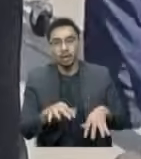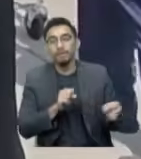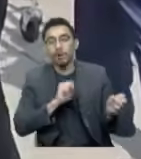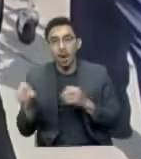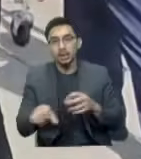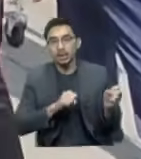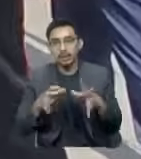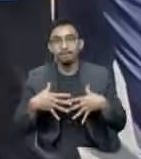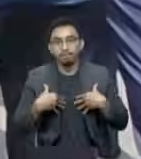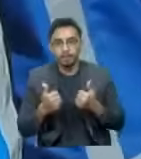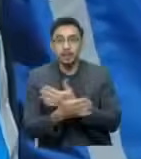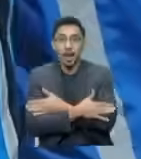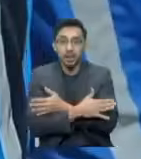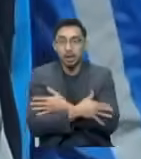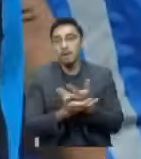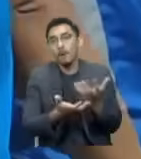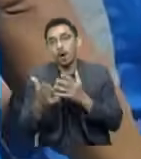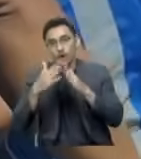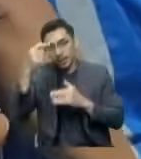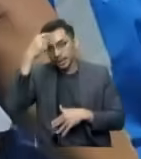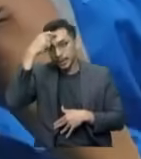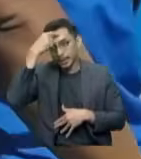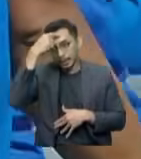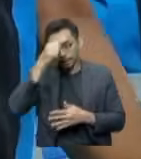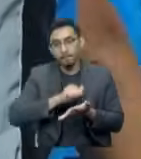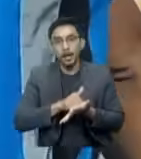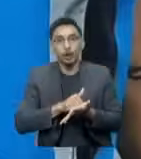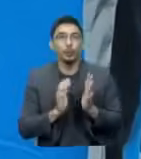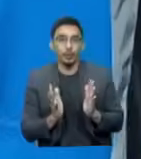Caruban Madiun. Dari Madiun, Jawa Timur, Arif Bayu, iNews, melaporkan.